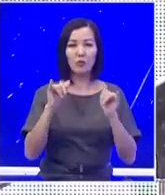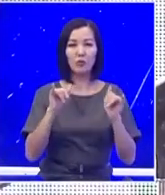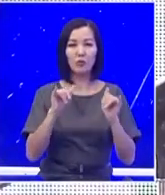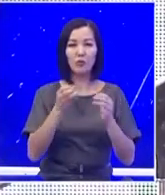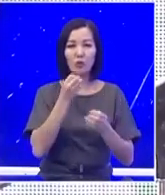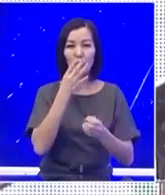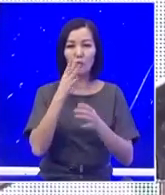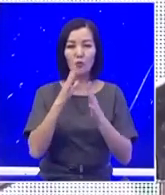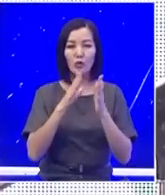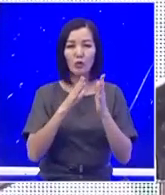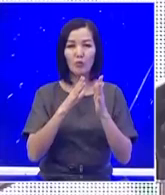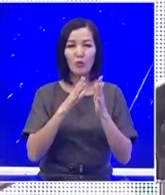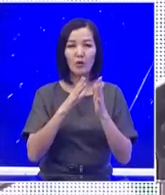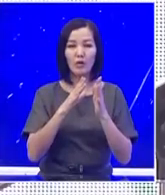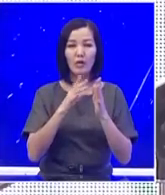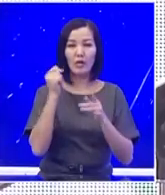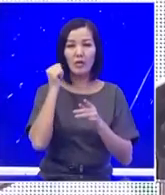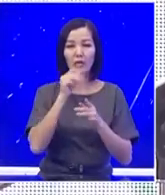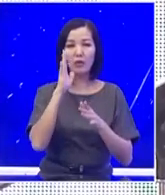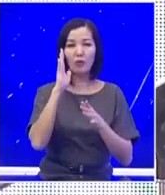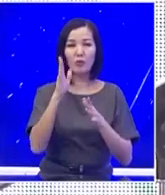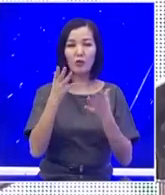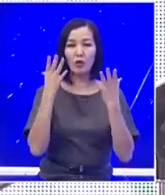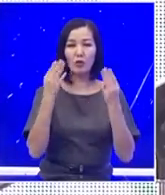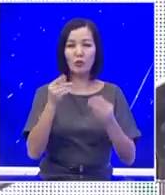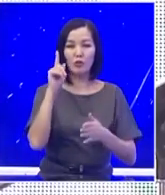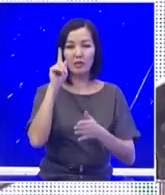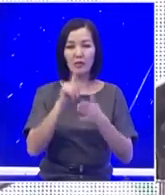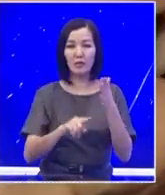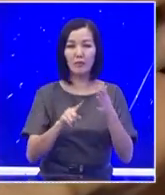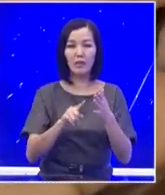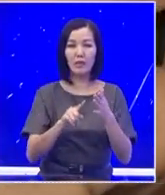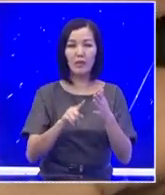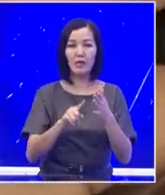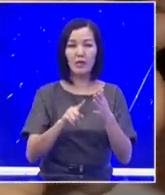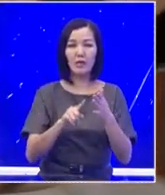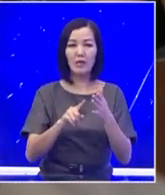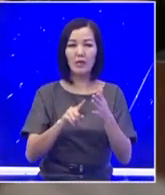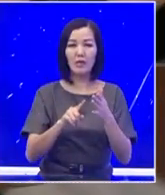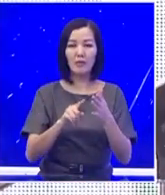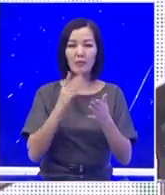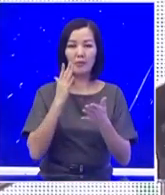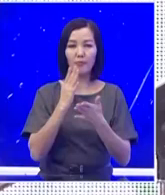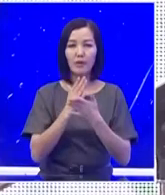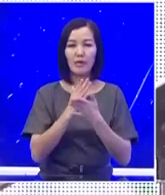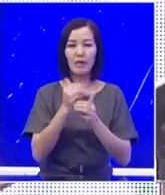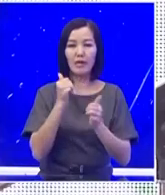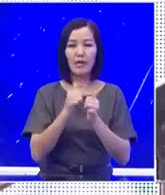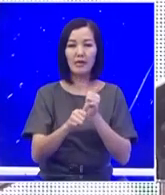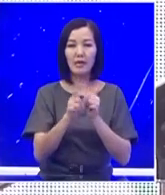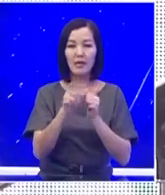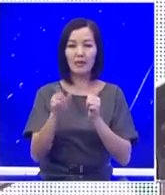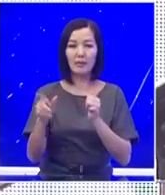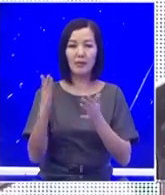мемлекеттің өркендеуі, ертеңгі күнге деген сенімінің нық ұялуы әрқайсымыздың ортақ